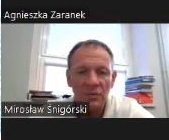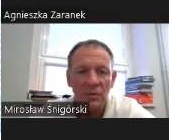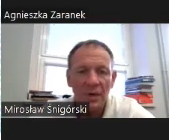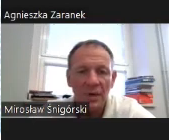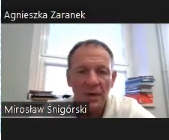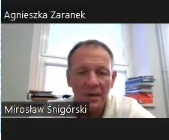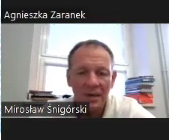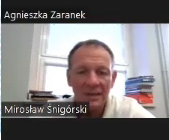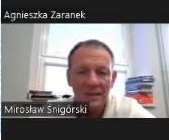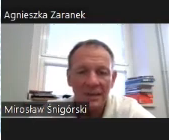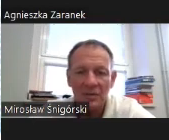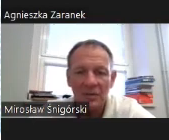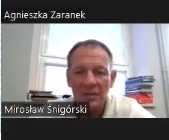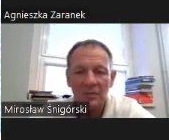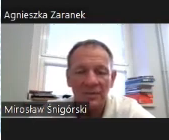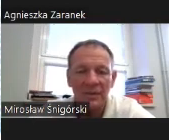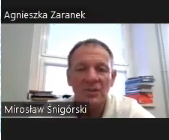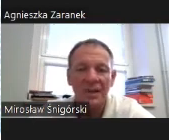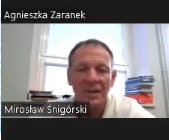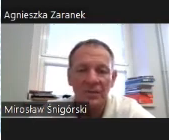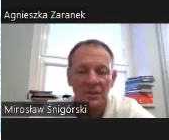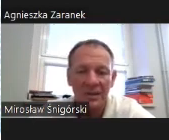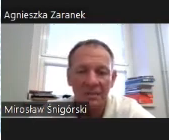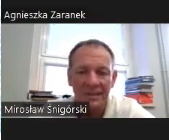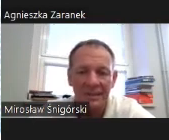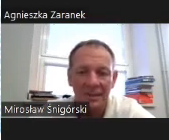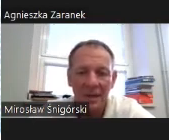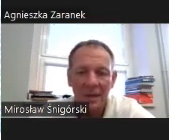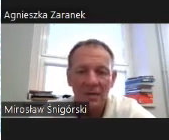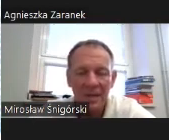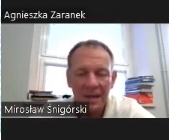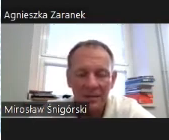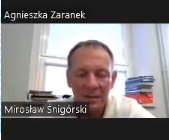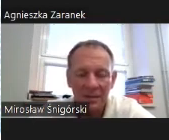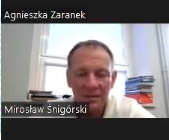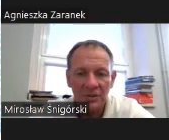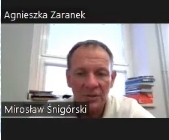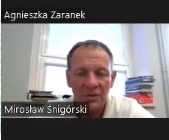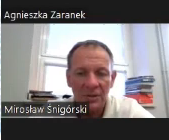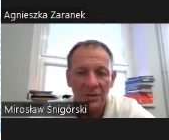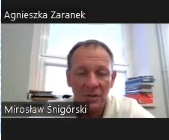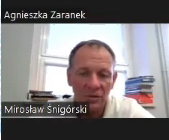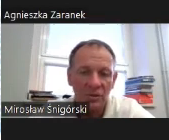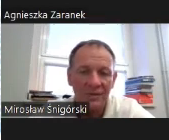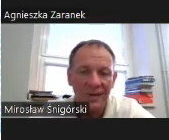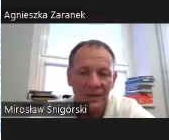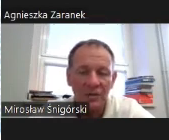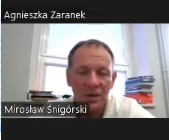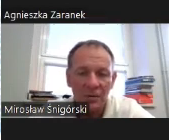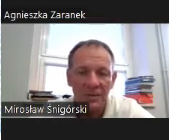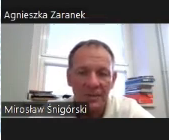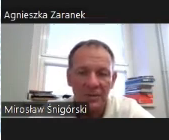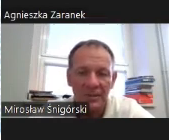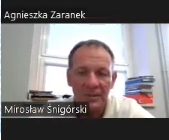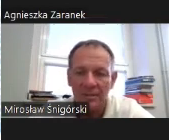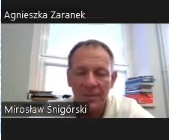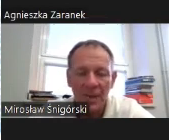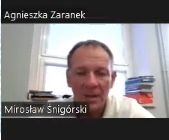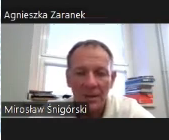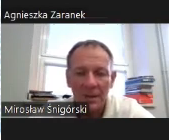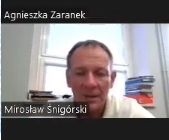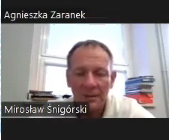pełnym życiu klasy, czyli są to wyjścia na basen. Wymaga to od strony i rodziców, ale szkoły przede